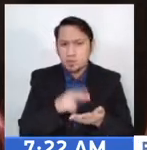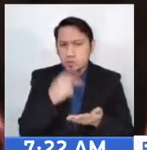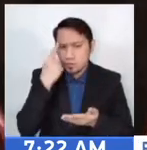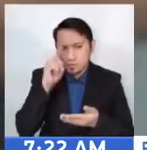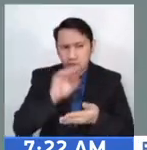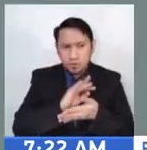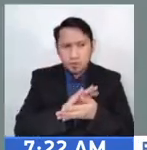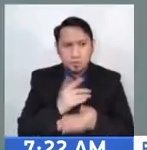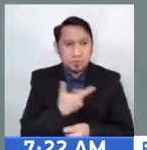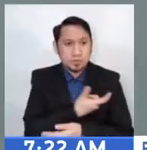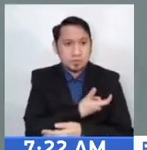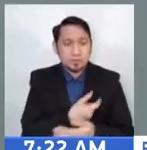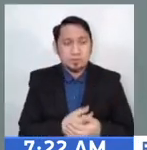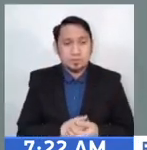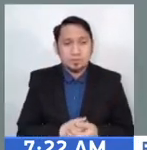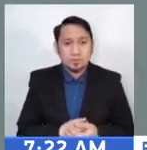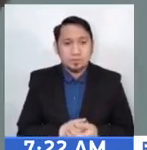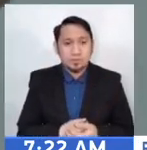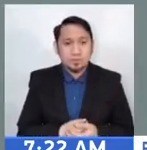vaccines.